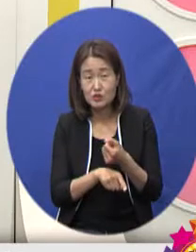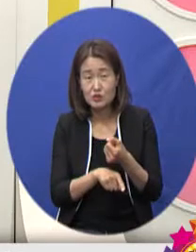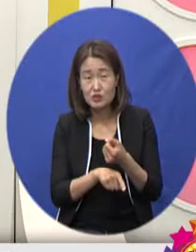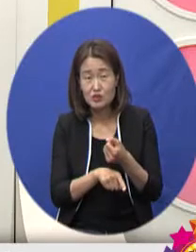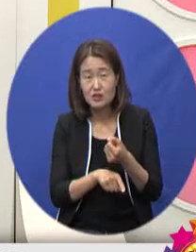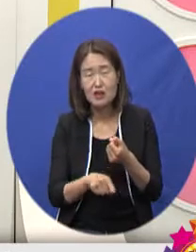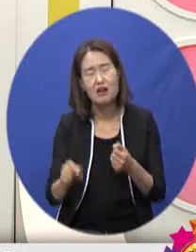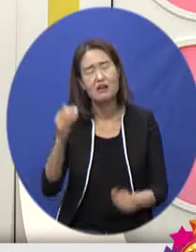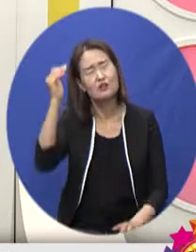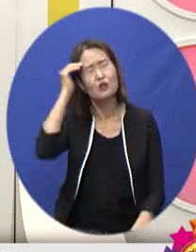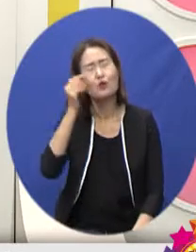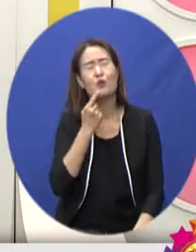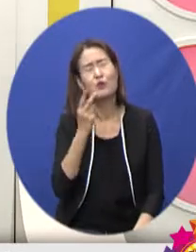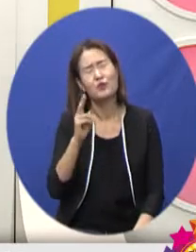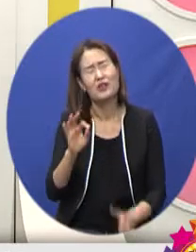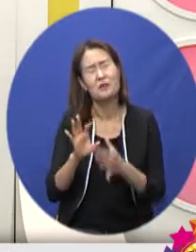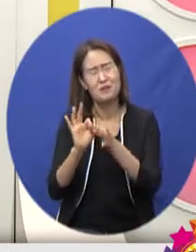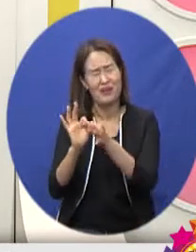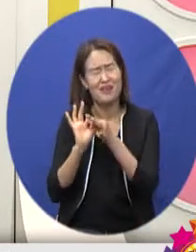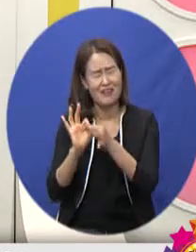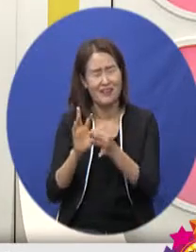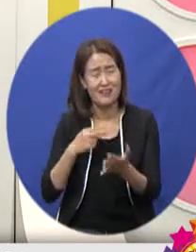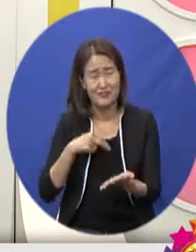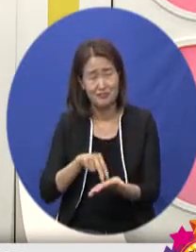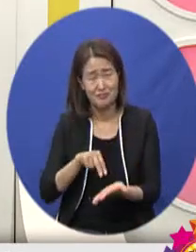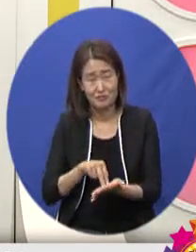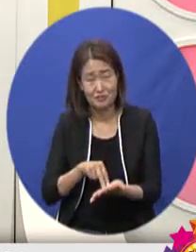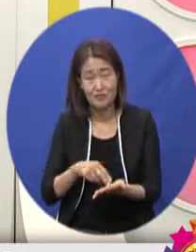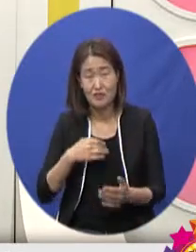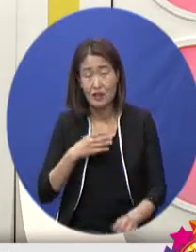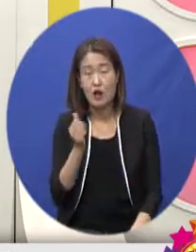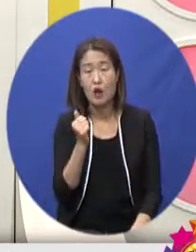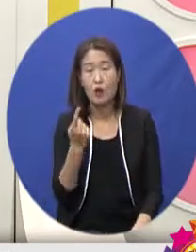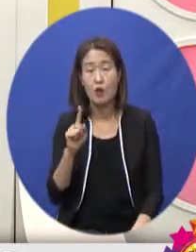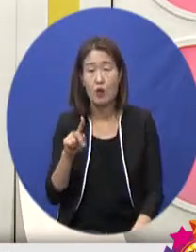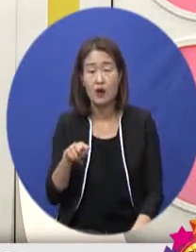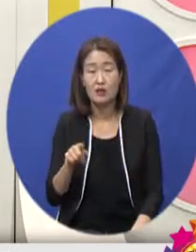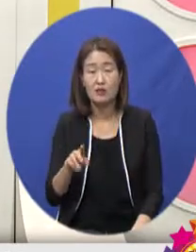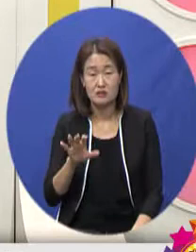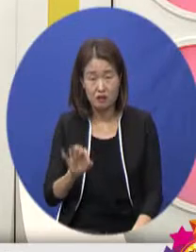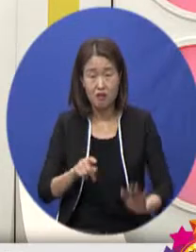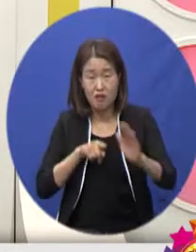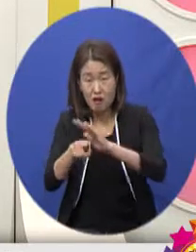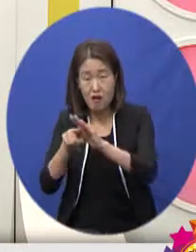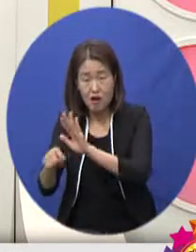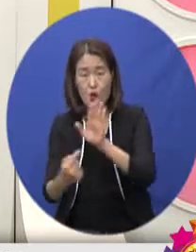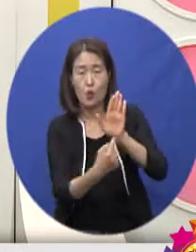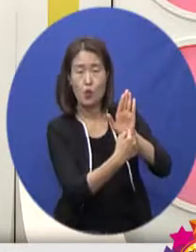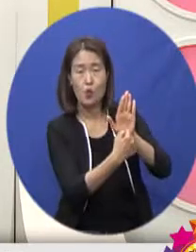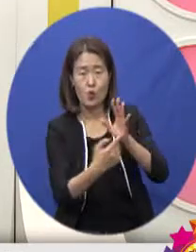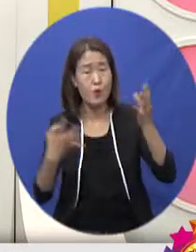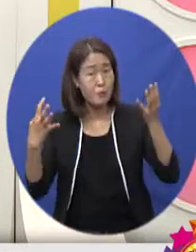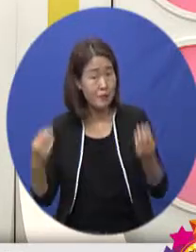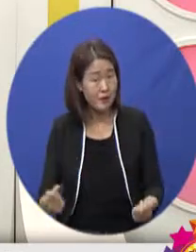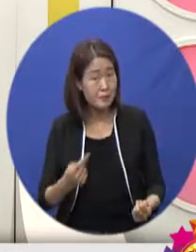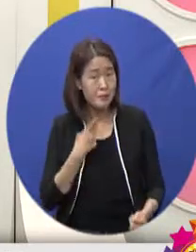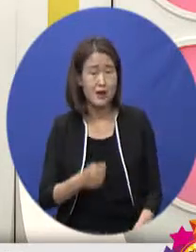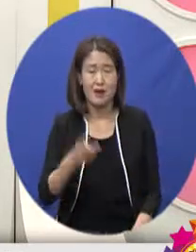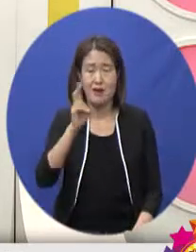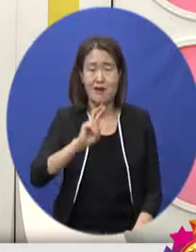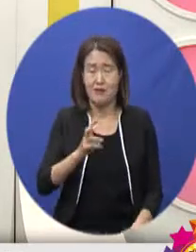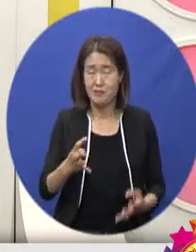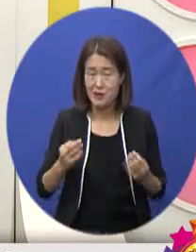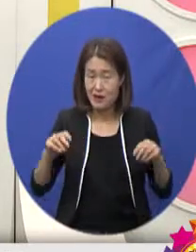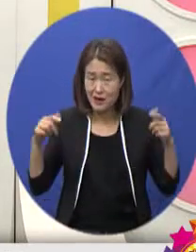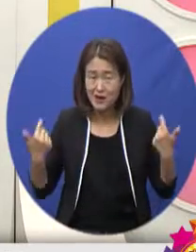팬이에요. 아, 고맙습니다. 아, 제가 화성 쪽으로 공연을 많이 네. 다녀요. 네. 네,